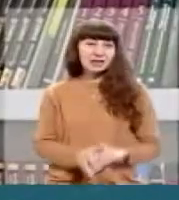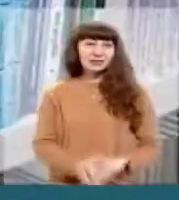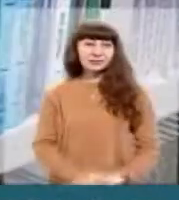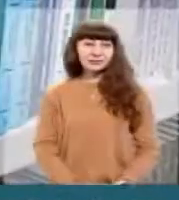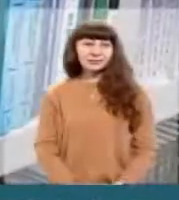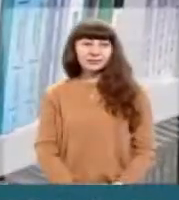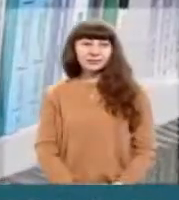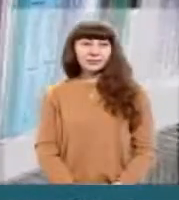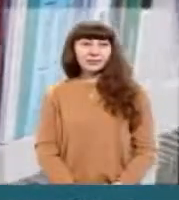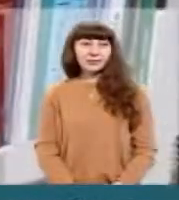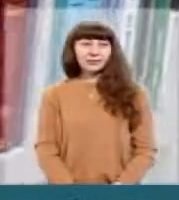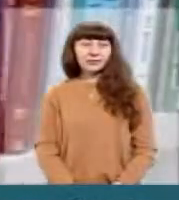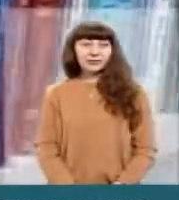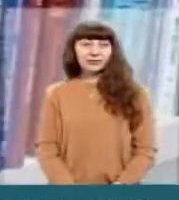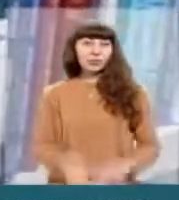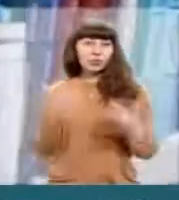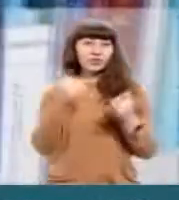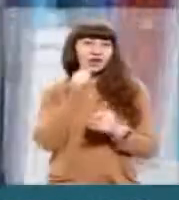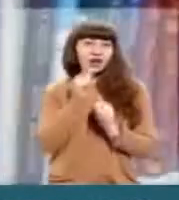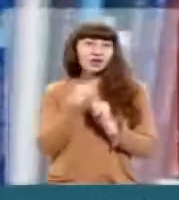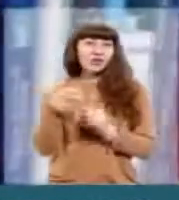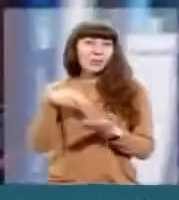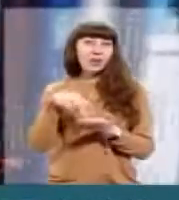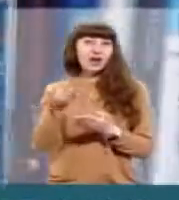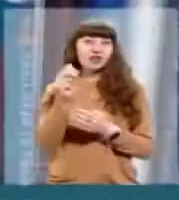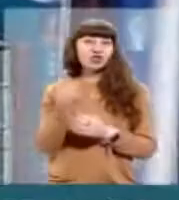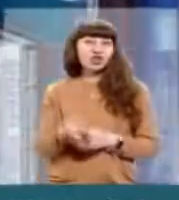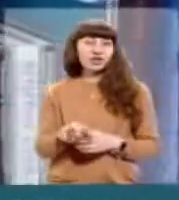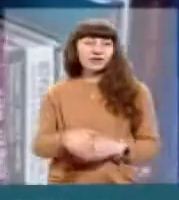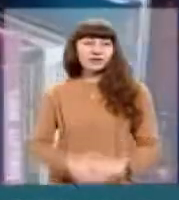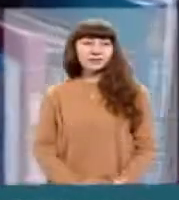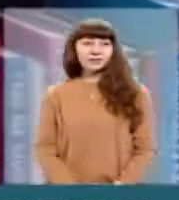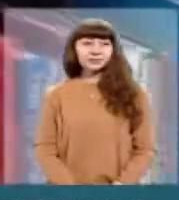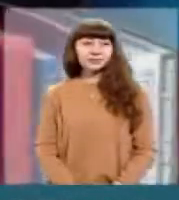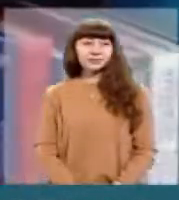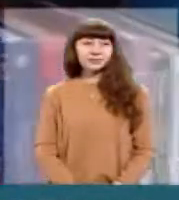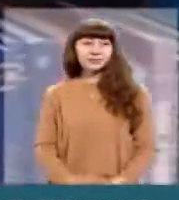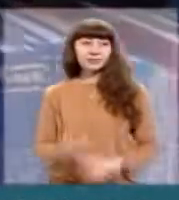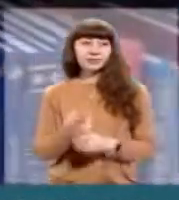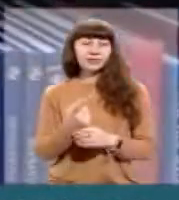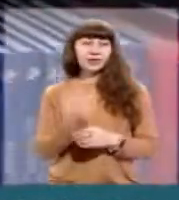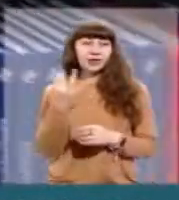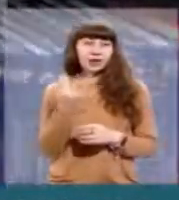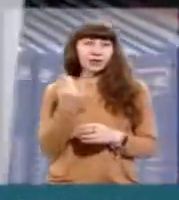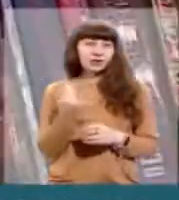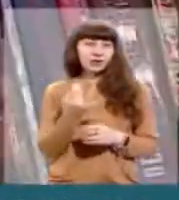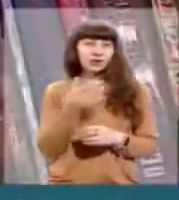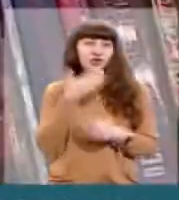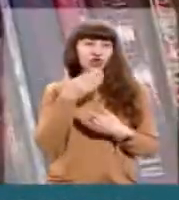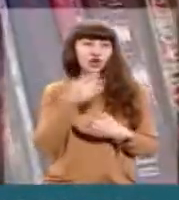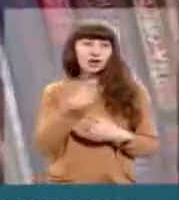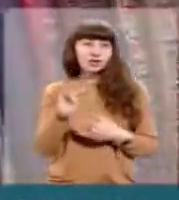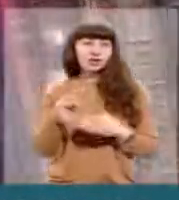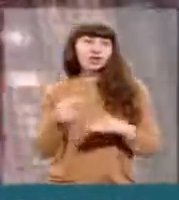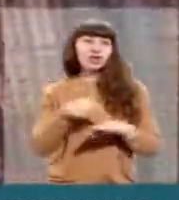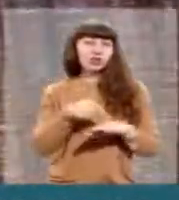кітапхана қызметкерлері. Сыртқы келбеті ғана емес, кітапхананың ішінде біраз өзгешеліктер енгізілді. Айталық енді абонент залына оқу